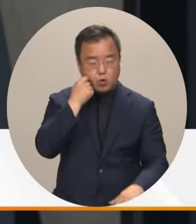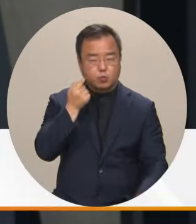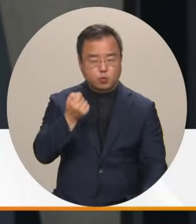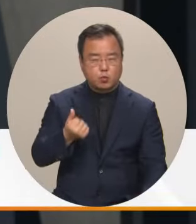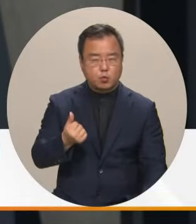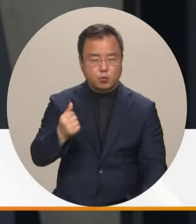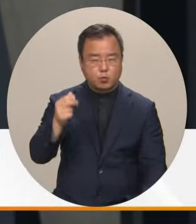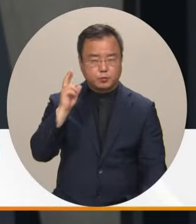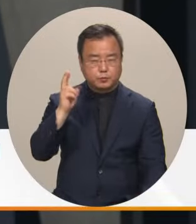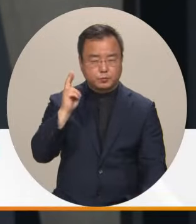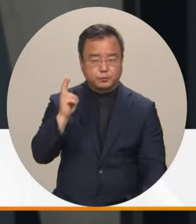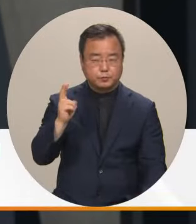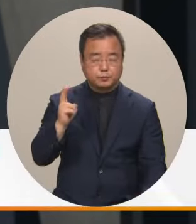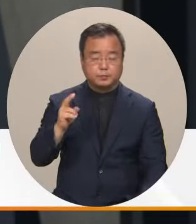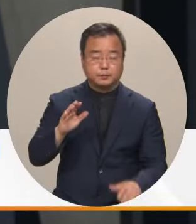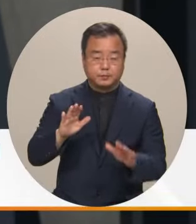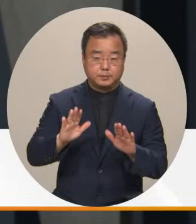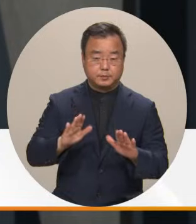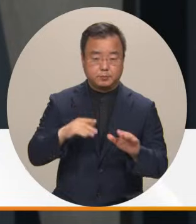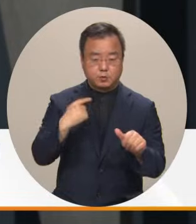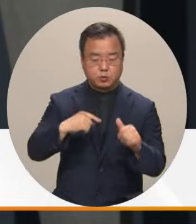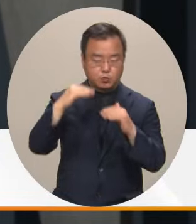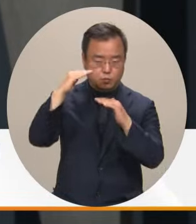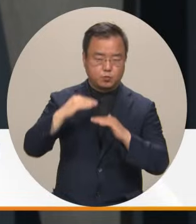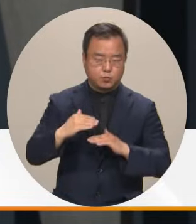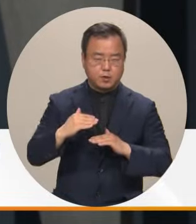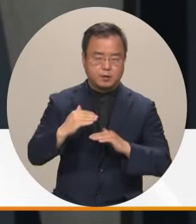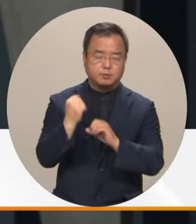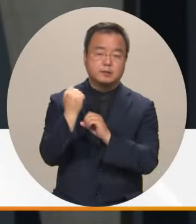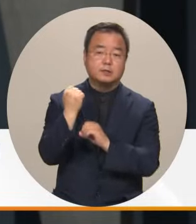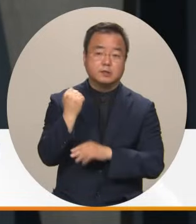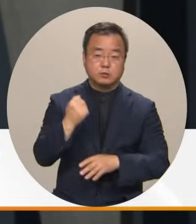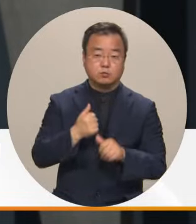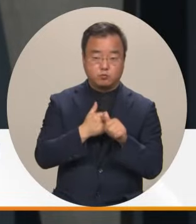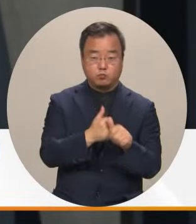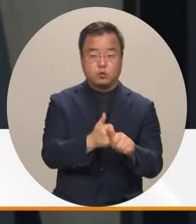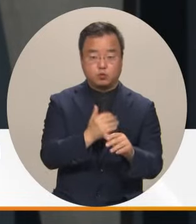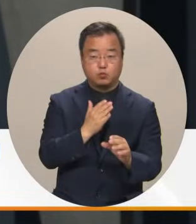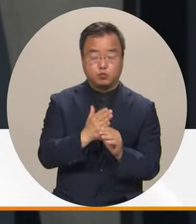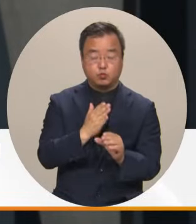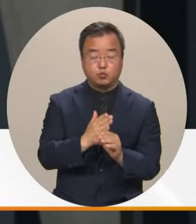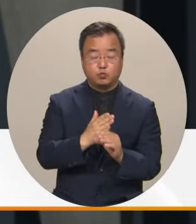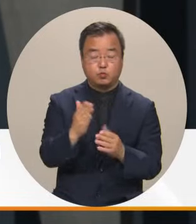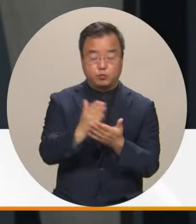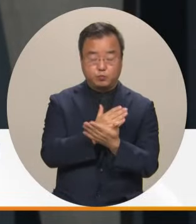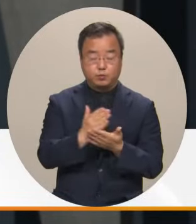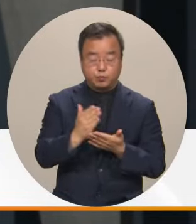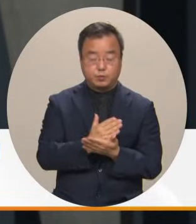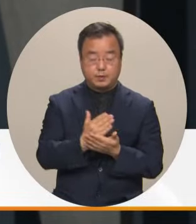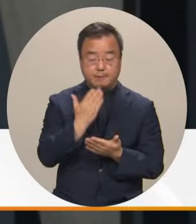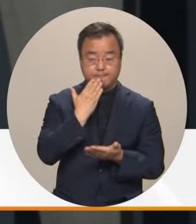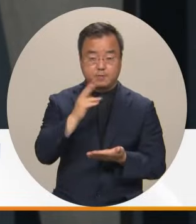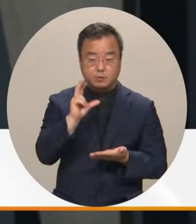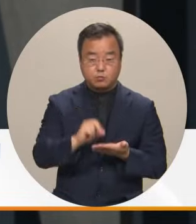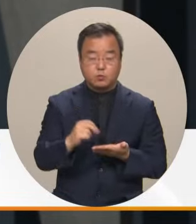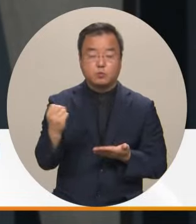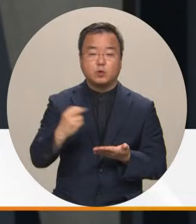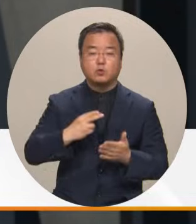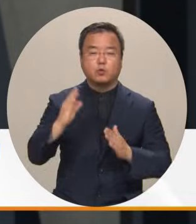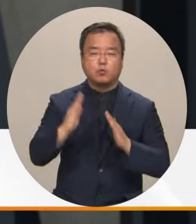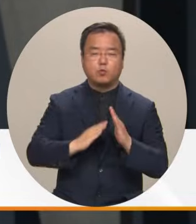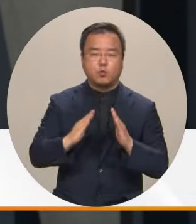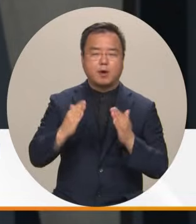분석을 했는데요 하지만 뭐 교육과정 근거를 충분히 따르고 있는 변별력을 가진 문항이라도 공교육만으로